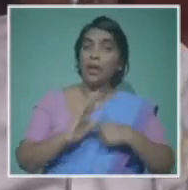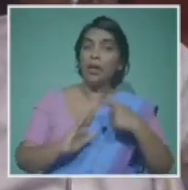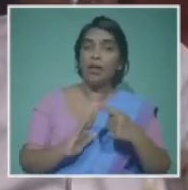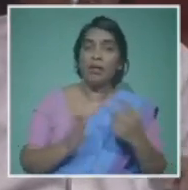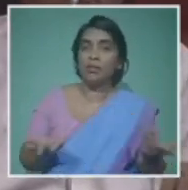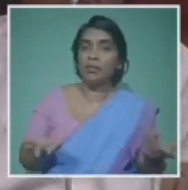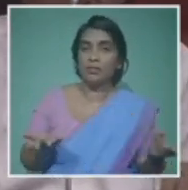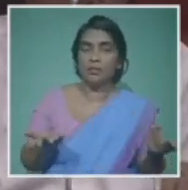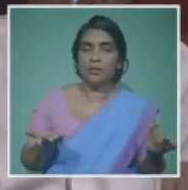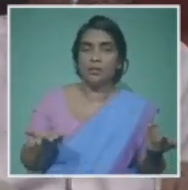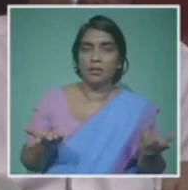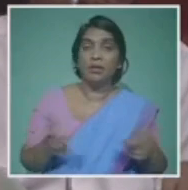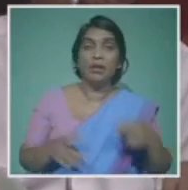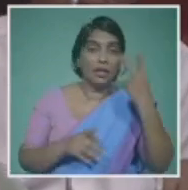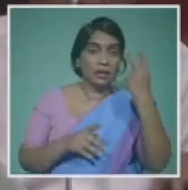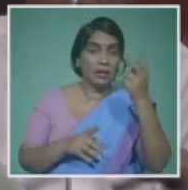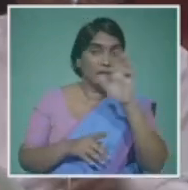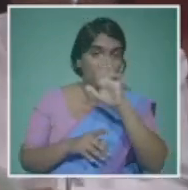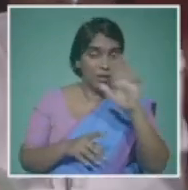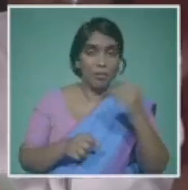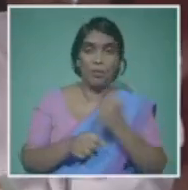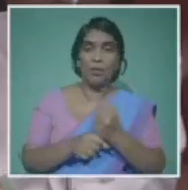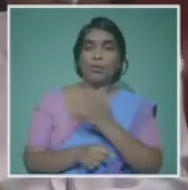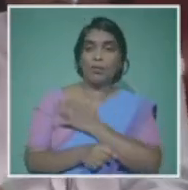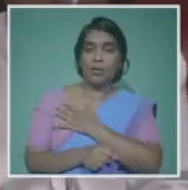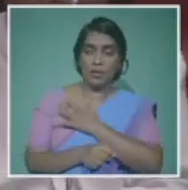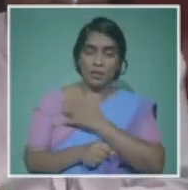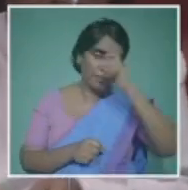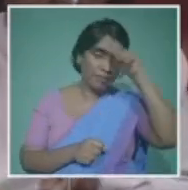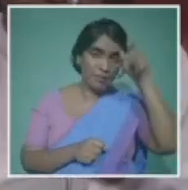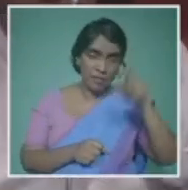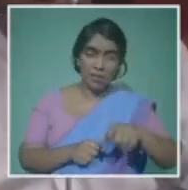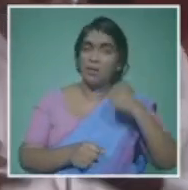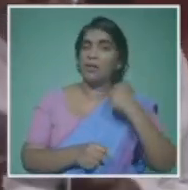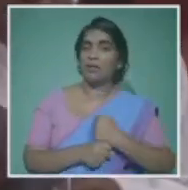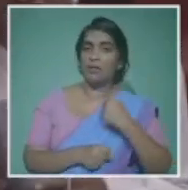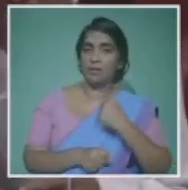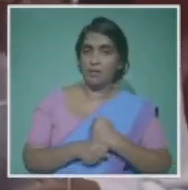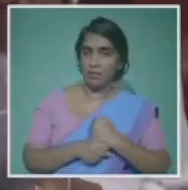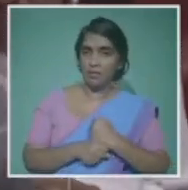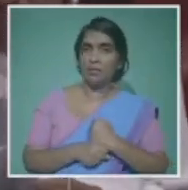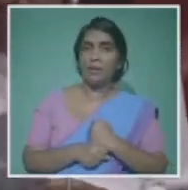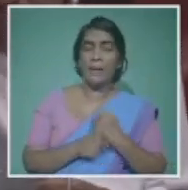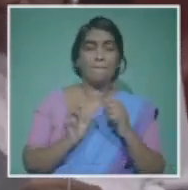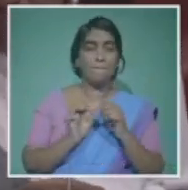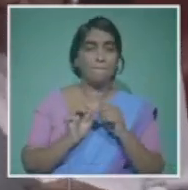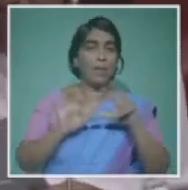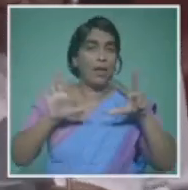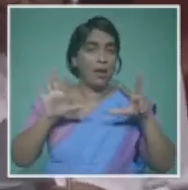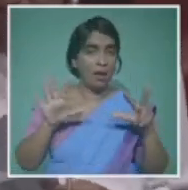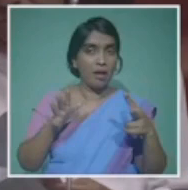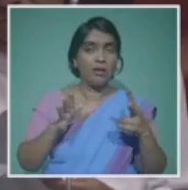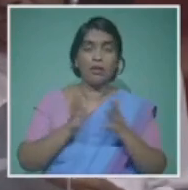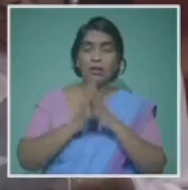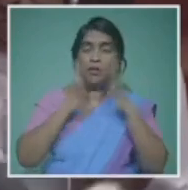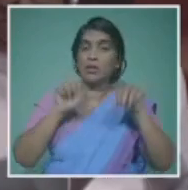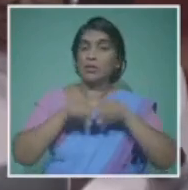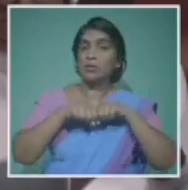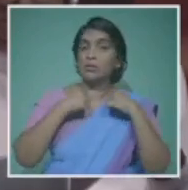උනේ? 2019 ගෝඨාභය රාජපක්ෂ මහත්මයාගේ ආණ්ඩුව බිලියන 800ක ලොකු සභාගම